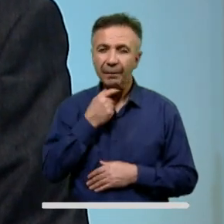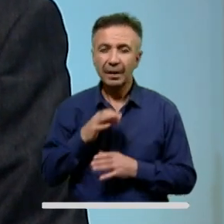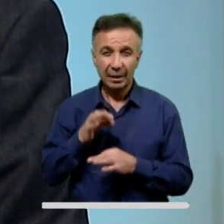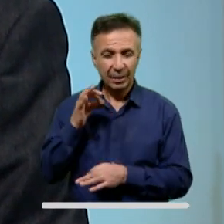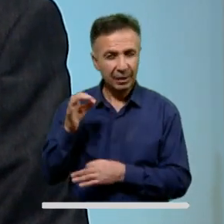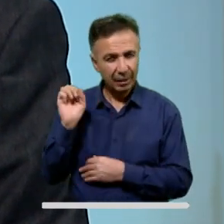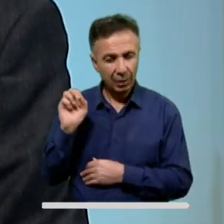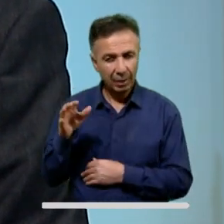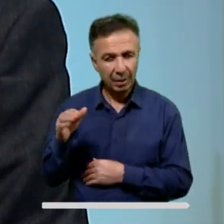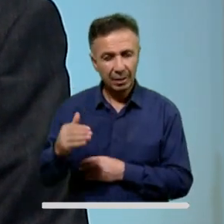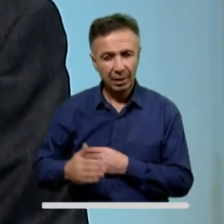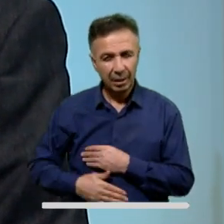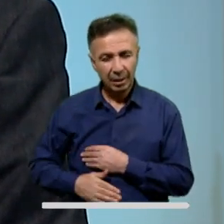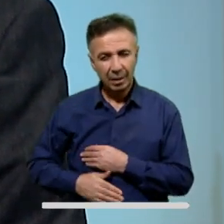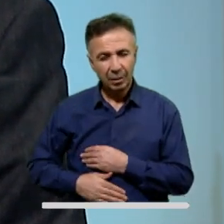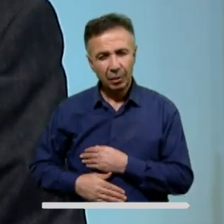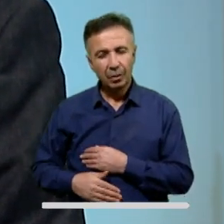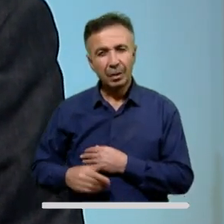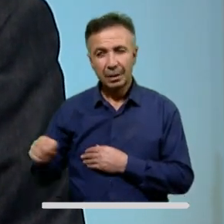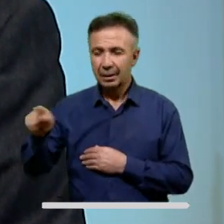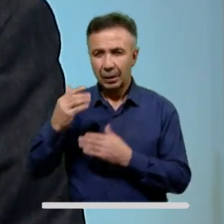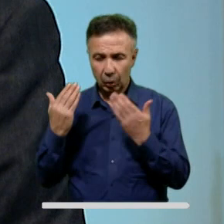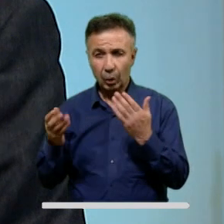gönderdiniz, karnını doyurdunuz, size dua etti.